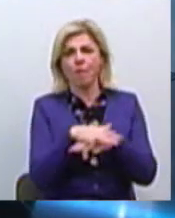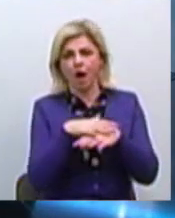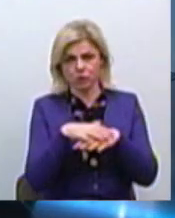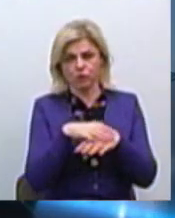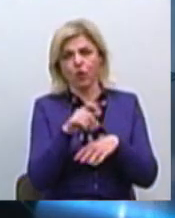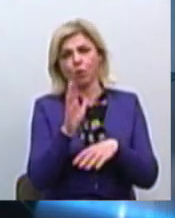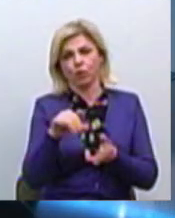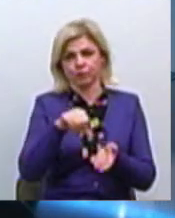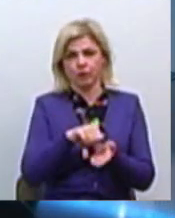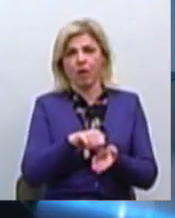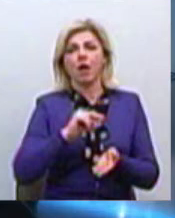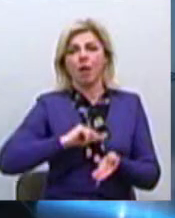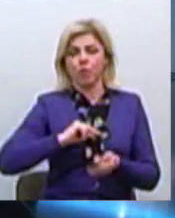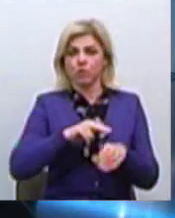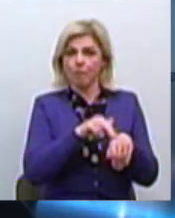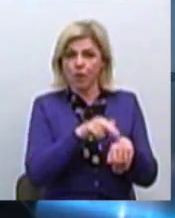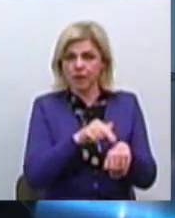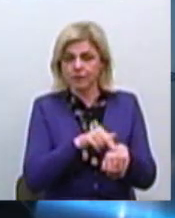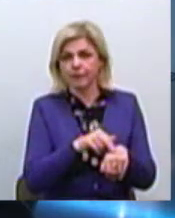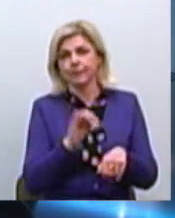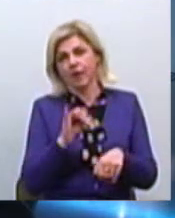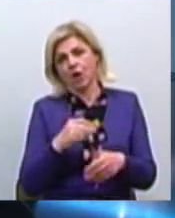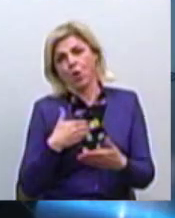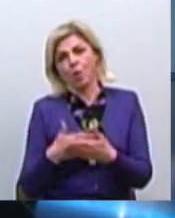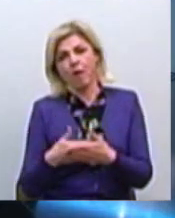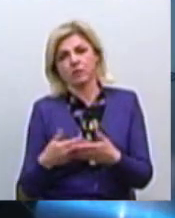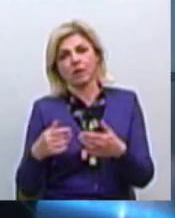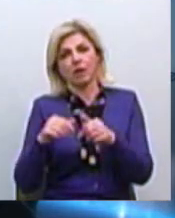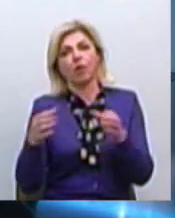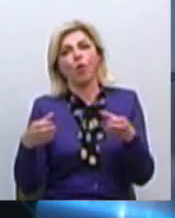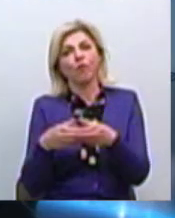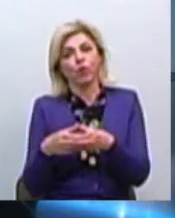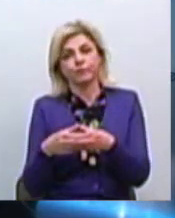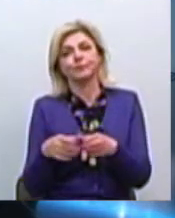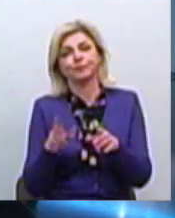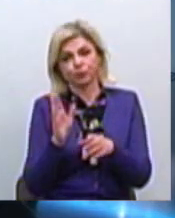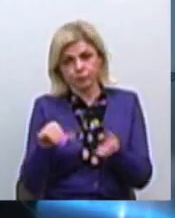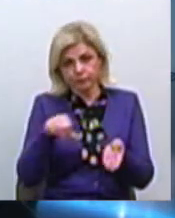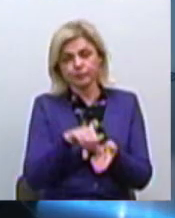присутні працівники поліції, і громадські формування будуть залучені